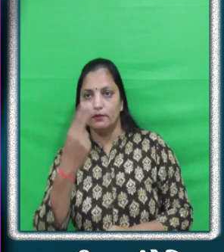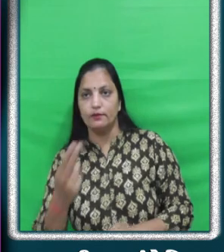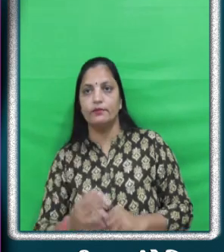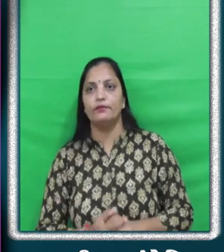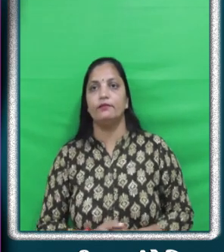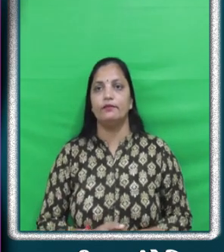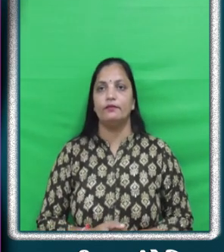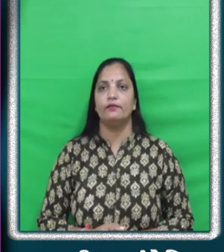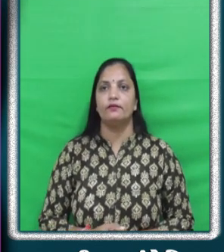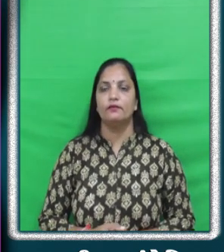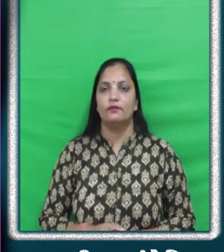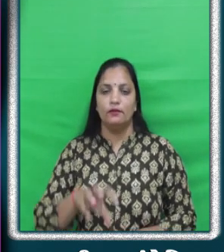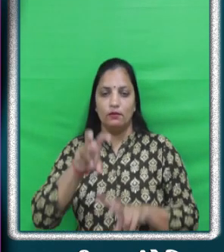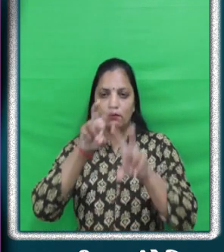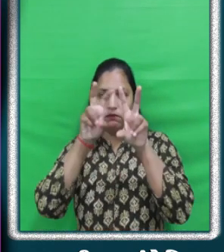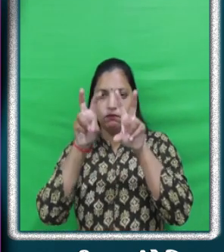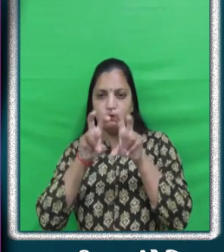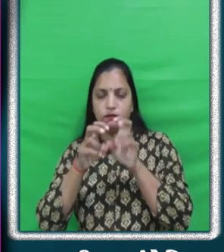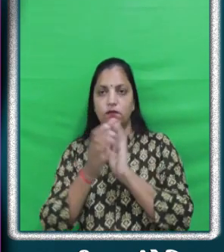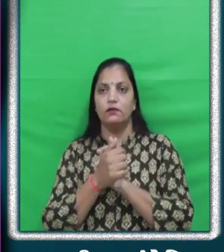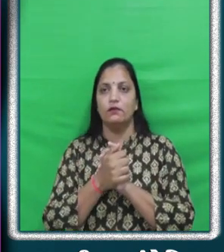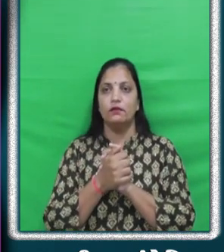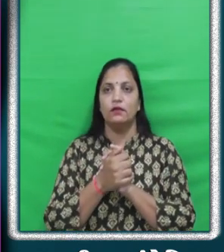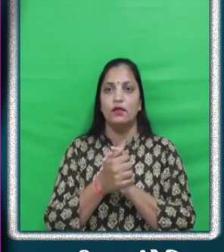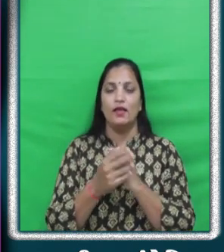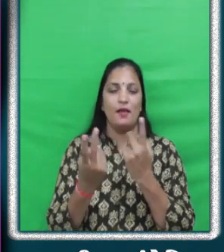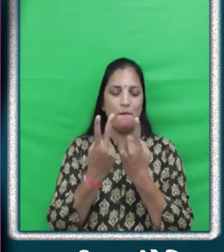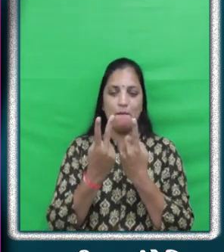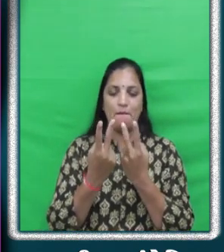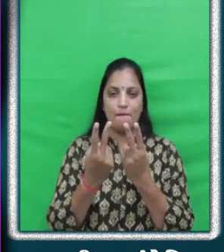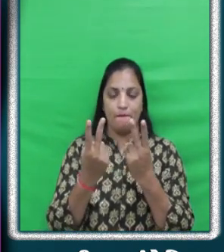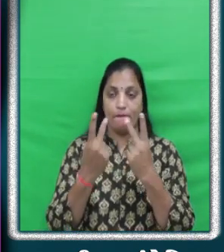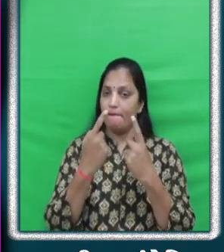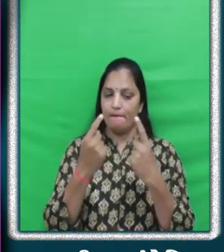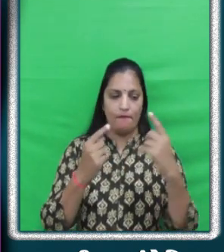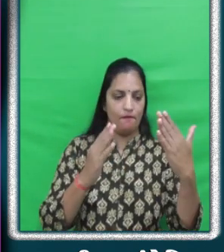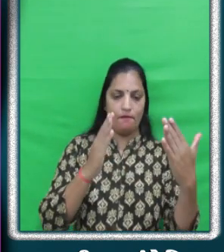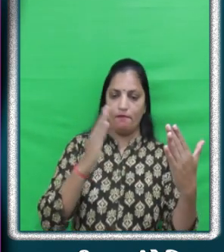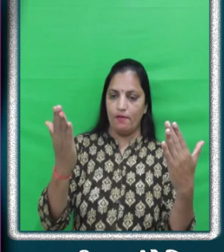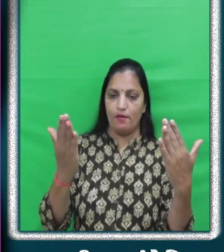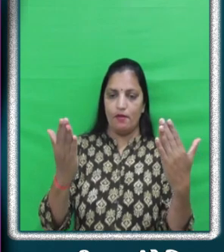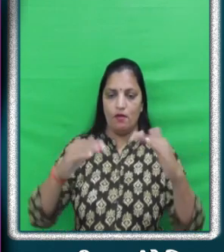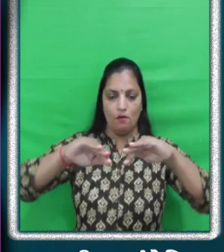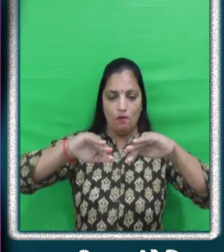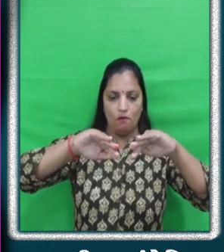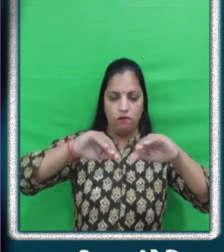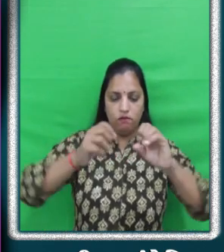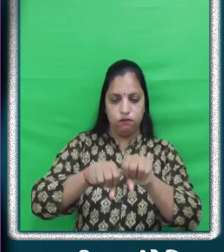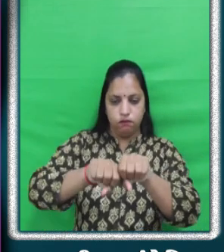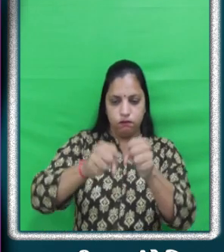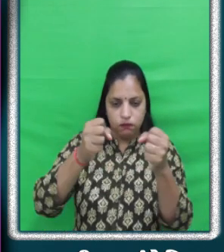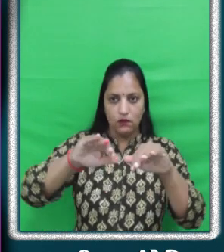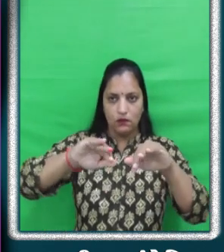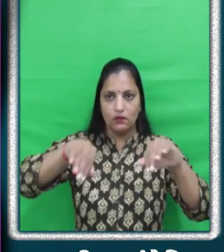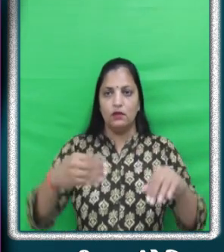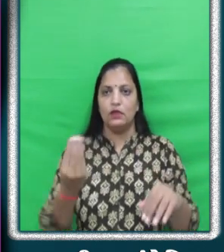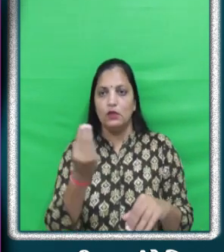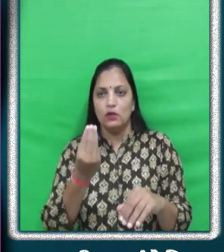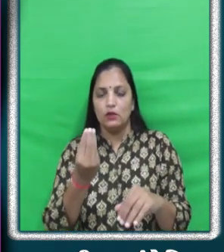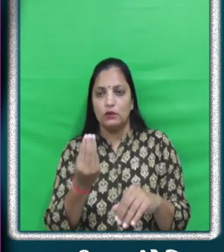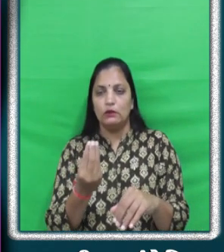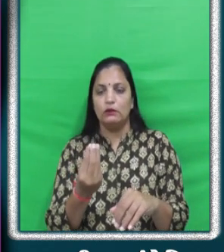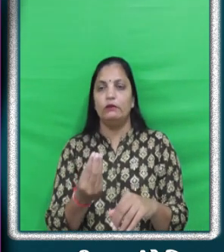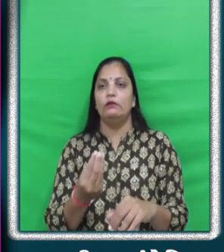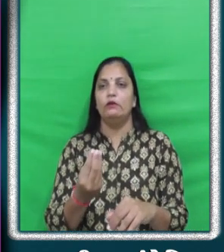અહીંયા સપાટી તમે અવલોકન કરી શકો છો કે કેવી થઈ છે, તૂટી ગઈ છે ને. તૂટી ગયા બાદ થોડા સમય બાદ તમે જુઓ છો અહીંયાથી આ જે લોહી